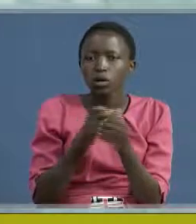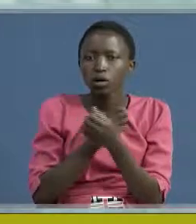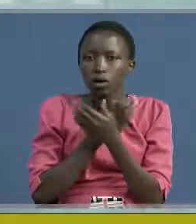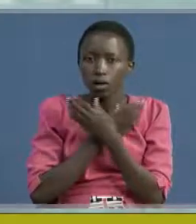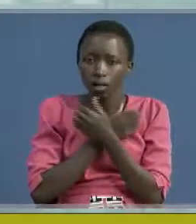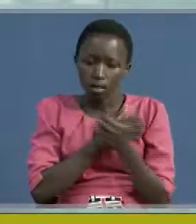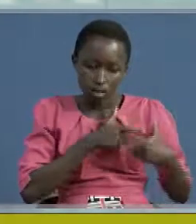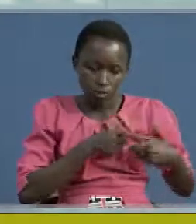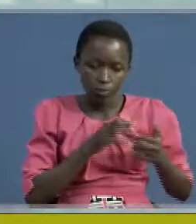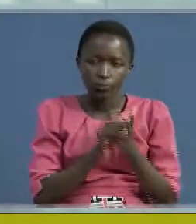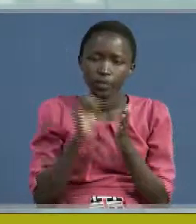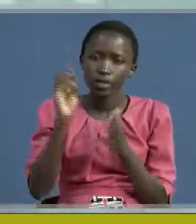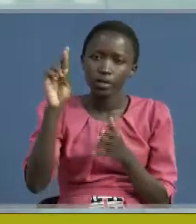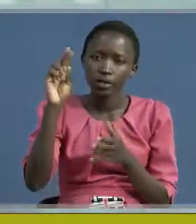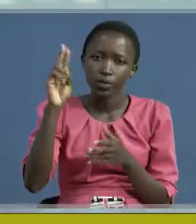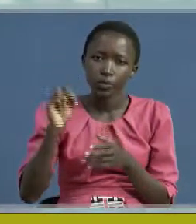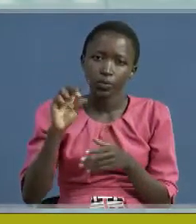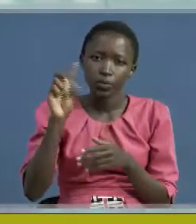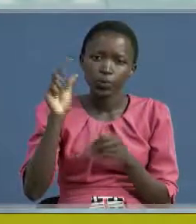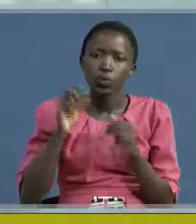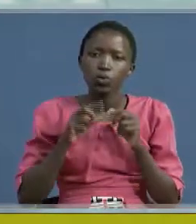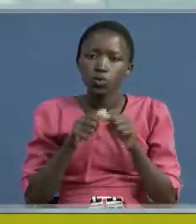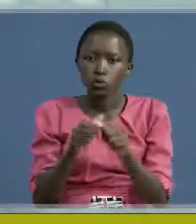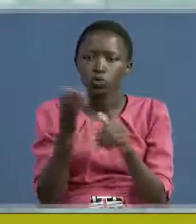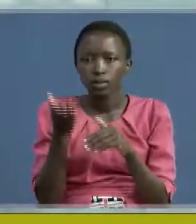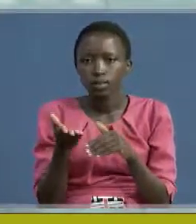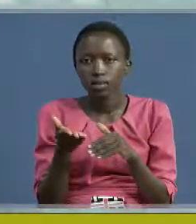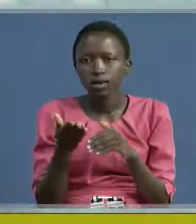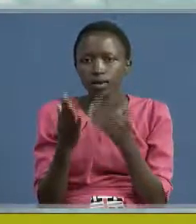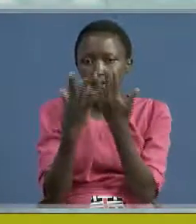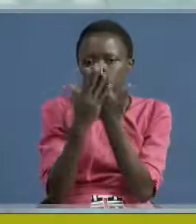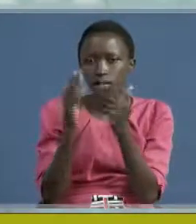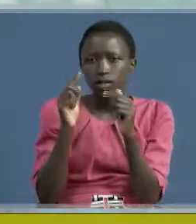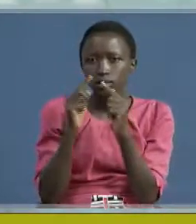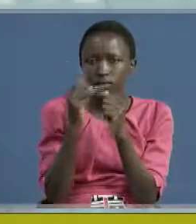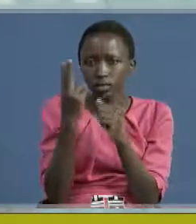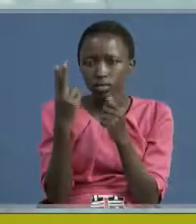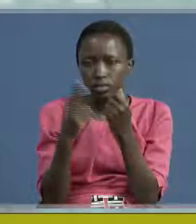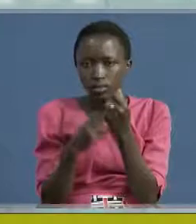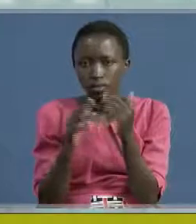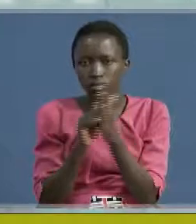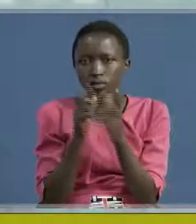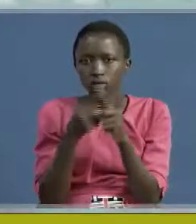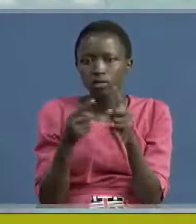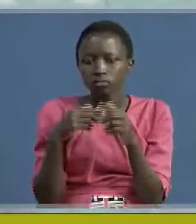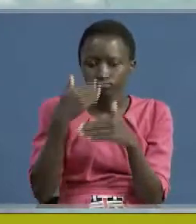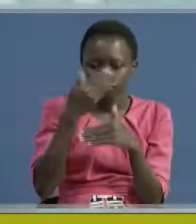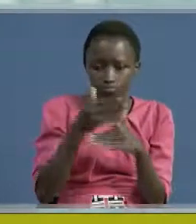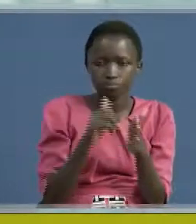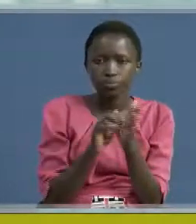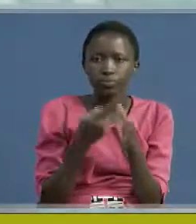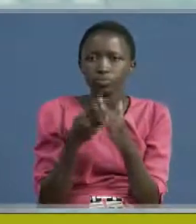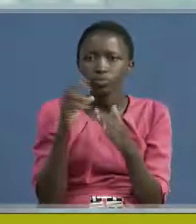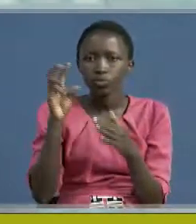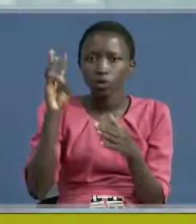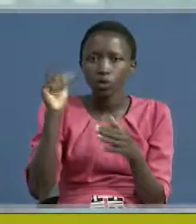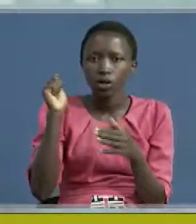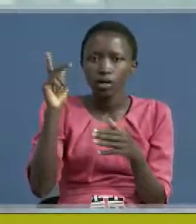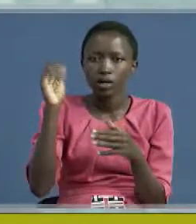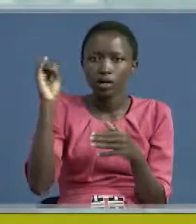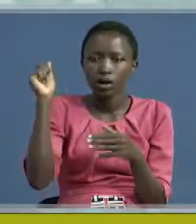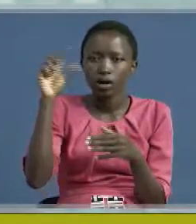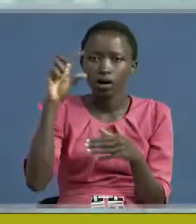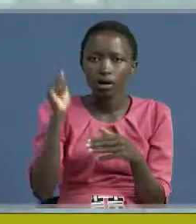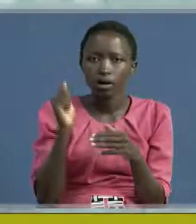wake Maribe Joseph Irungu ataendelea kuzuiliwa korokoroni hadi tarehe 27 mwezi Juni mwaka ujao. Jaji Wakiaga amesema kuwa